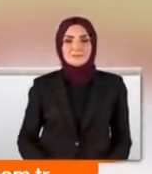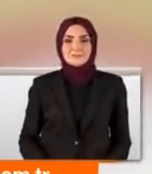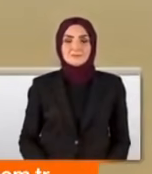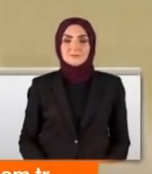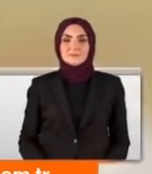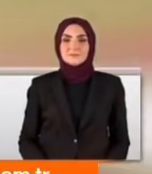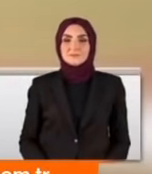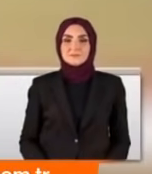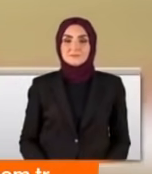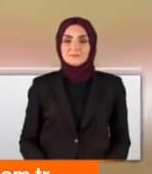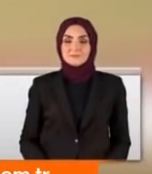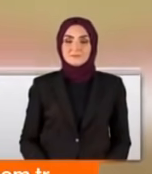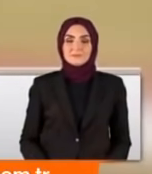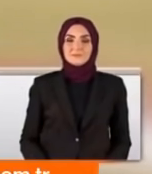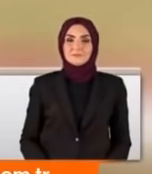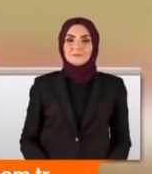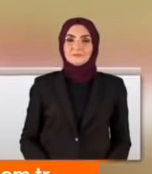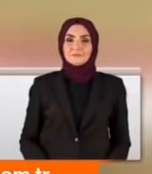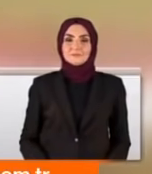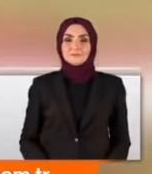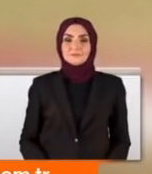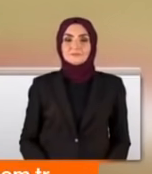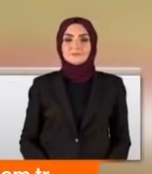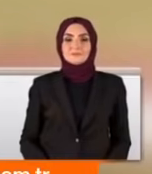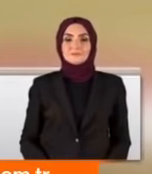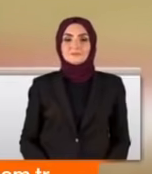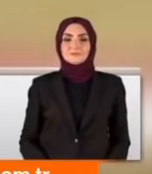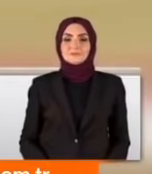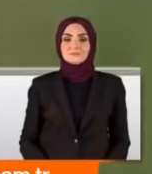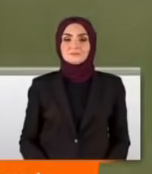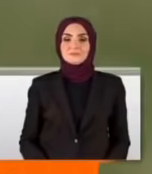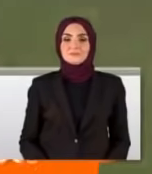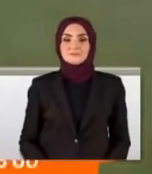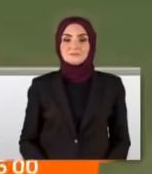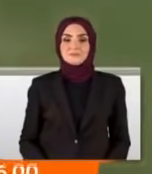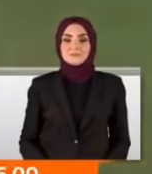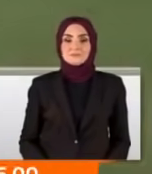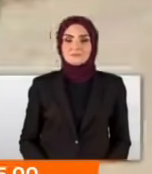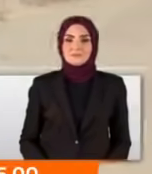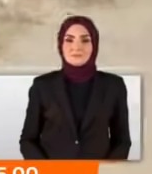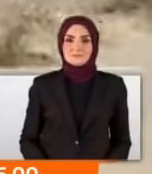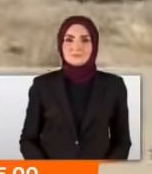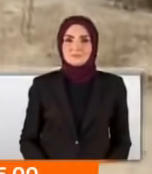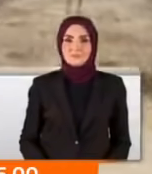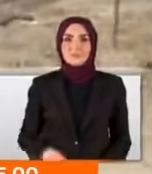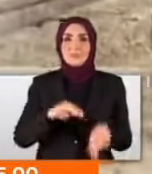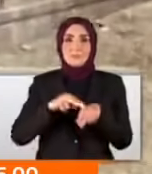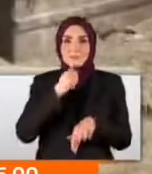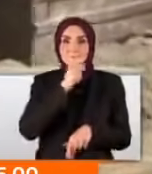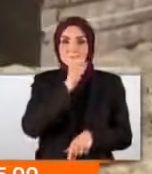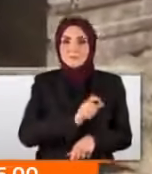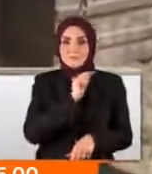ya. Vallahi akrabaları geldi inansın. Koşuyorlar bunlar, dövmeyecek la. Yere gelmen la, fotoğraf çekinin. Kazım Öz o